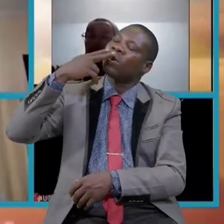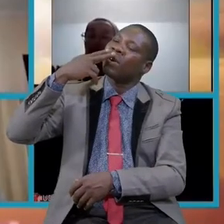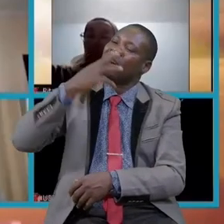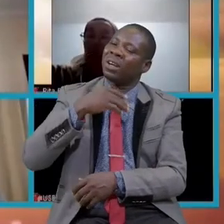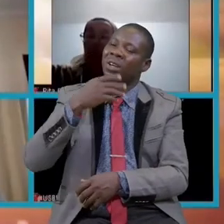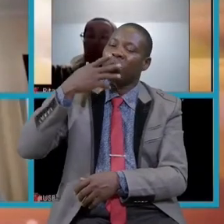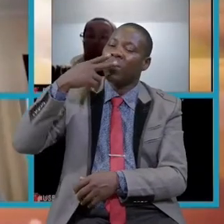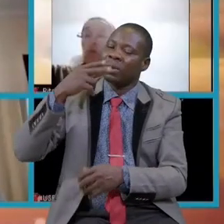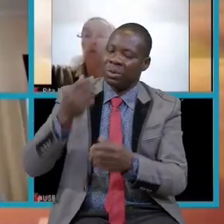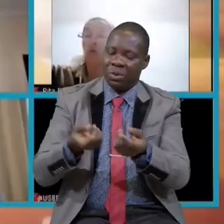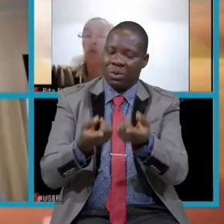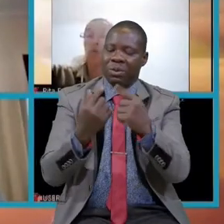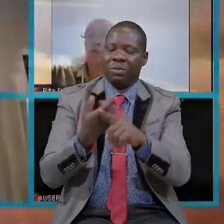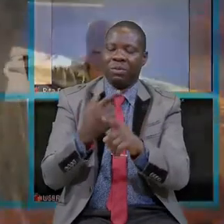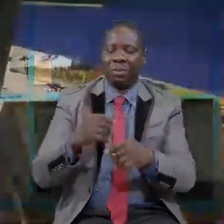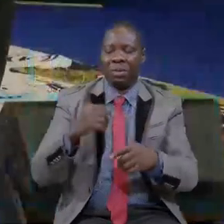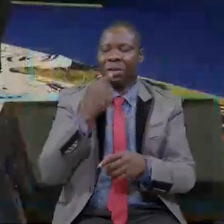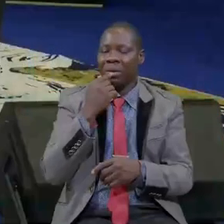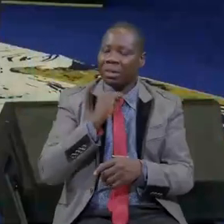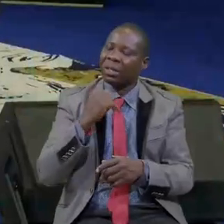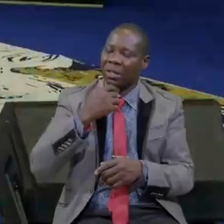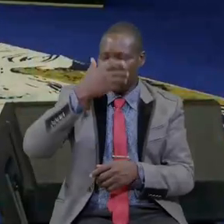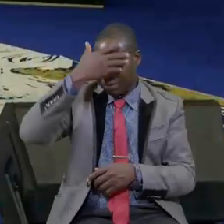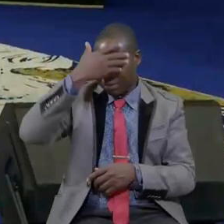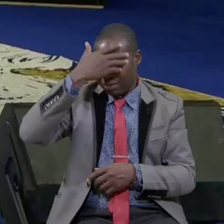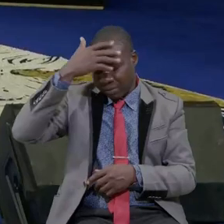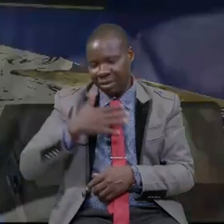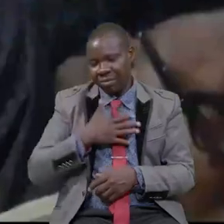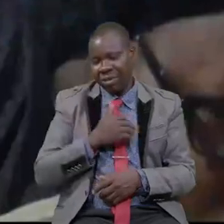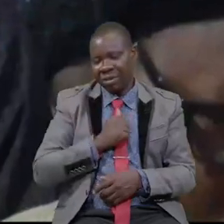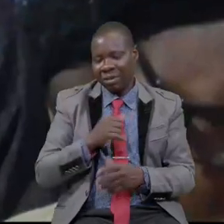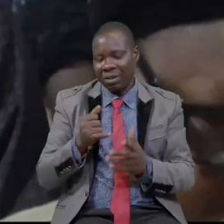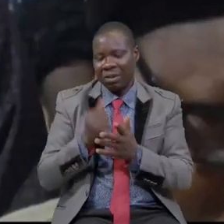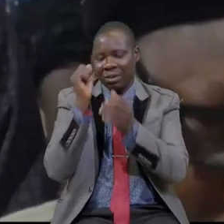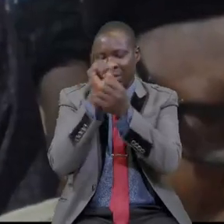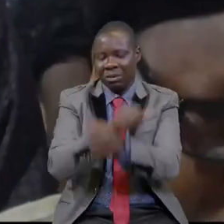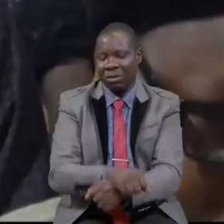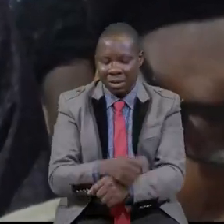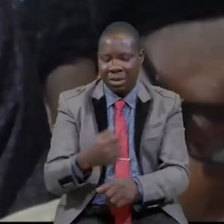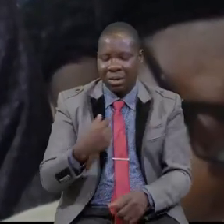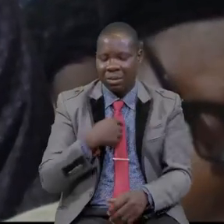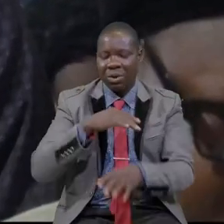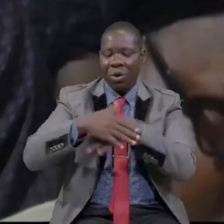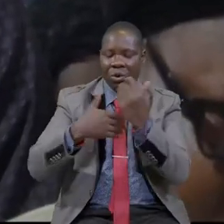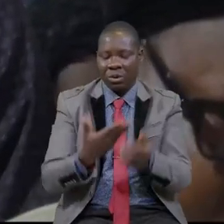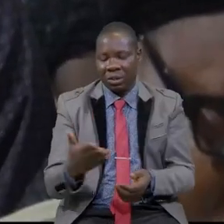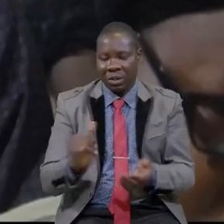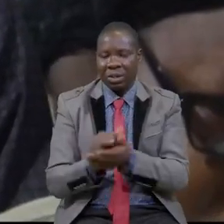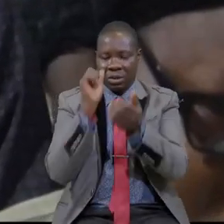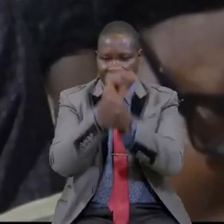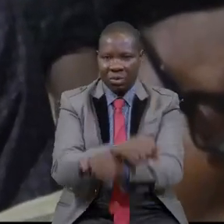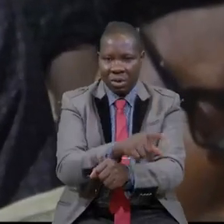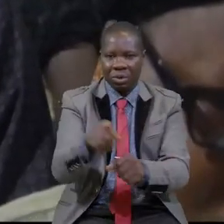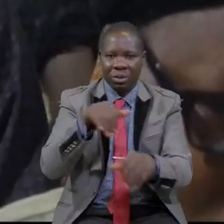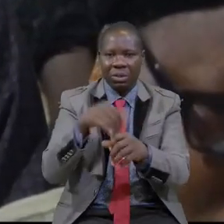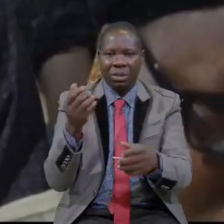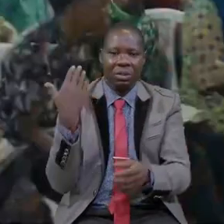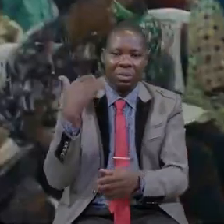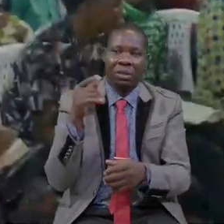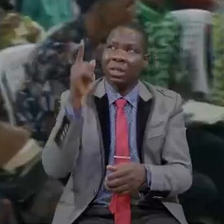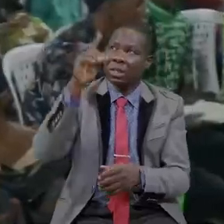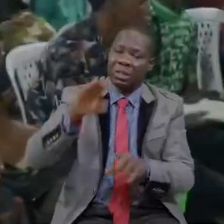de sa bouche, je m'oublie. Et ça me domine. Tout ce qui te dominait par le passé, il va te